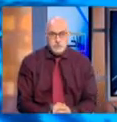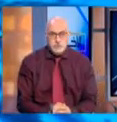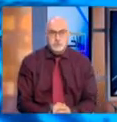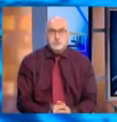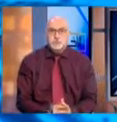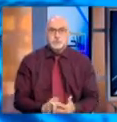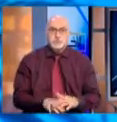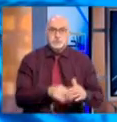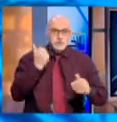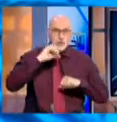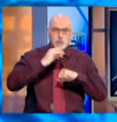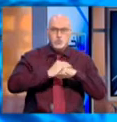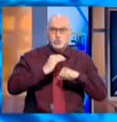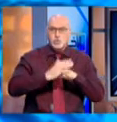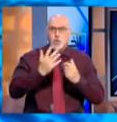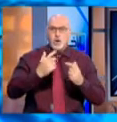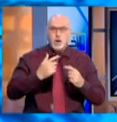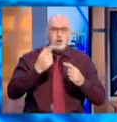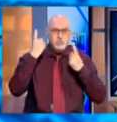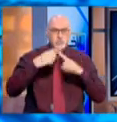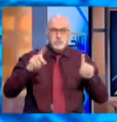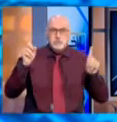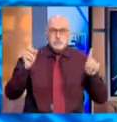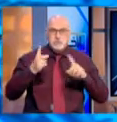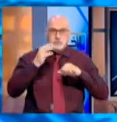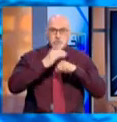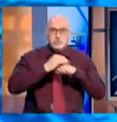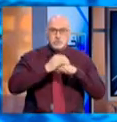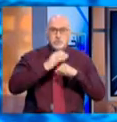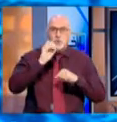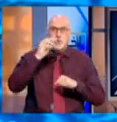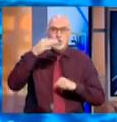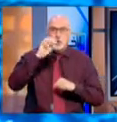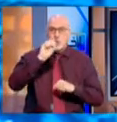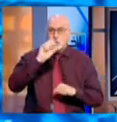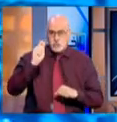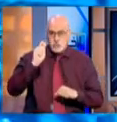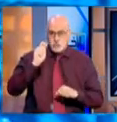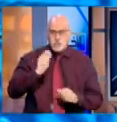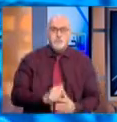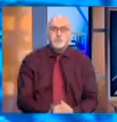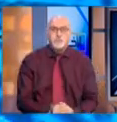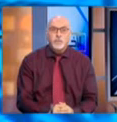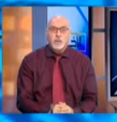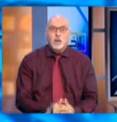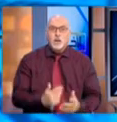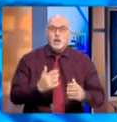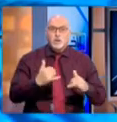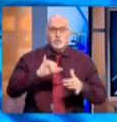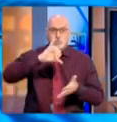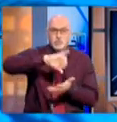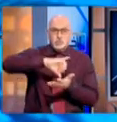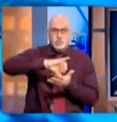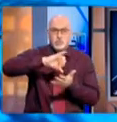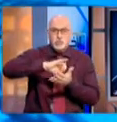انطلقت سهرة أمس فعاليات أندلسيات الجزائر وليالي الأنس التي أحياها جوق زرنة ليالي العاصمة وسط حضور كبير